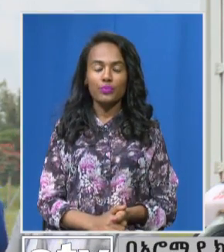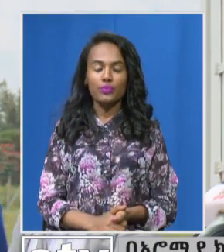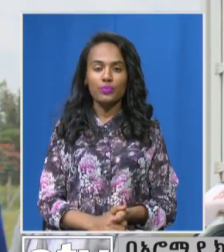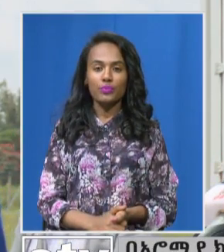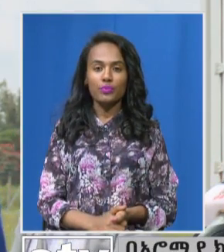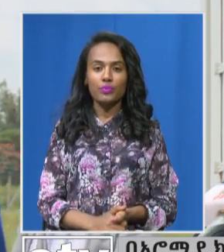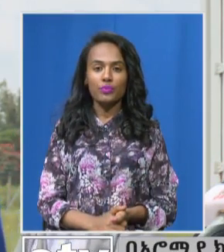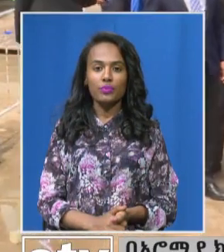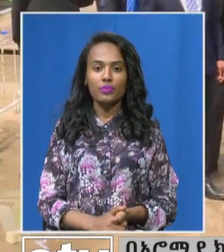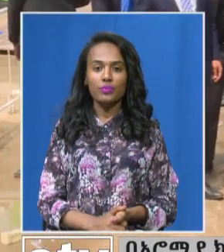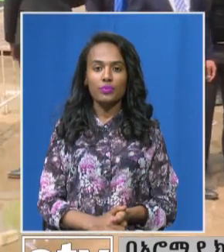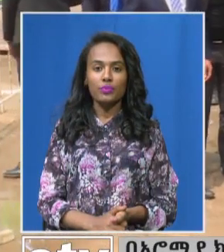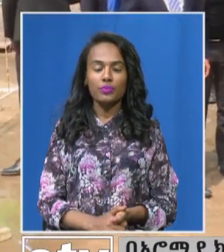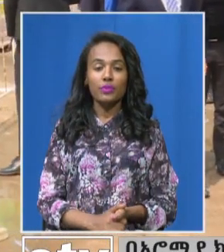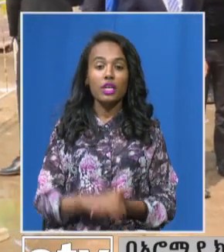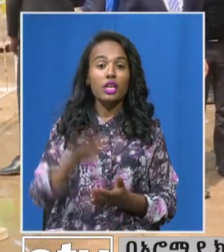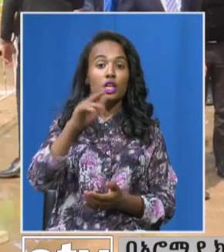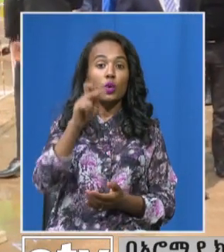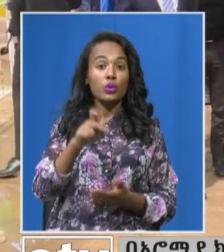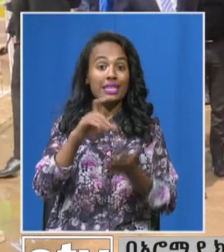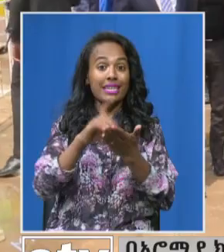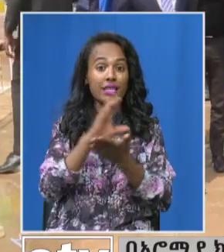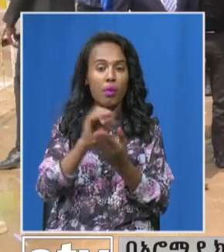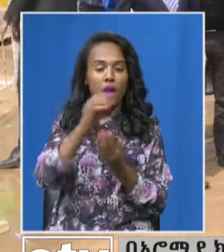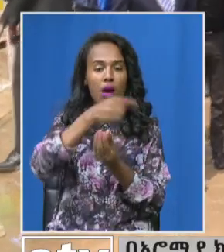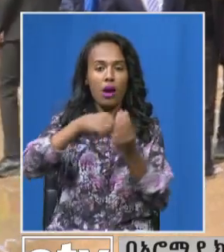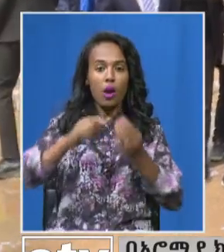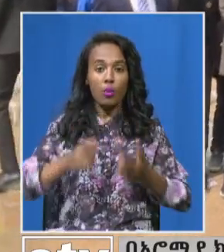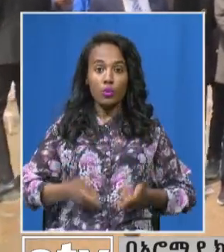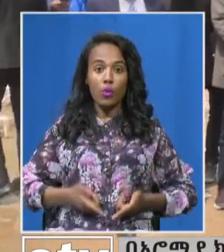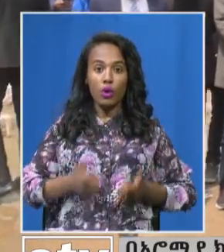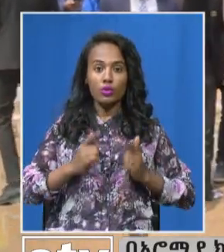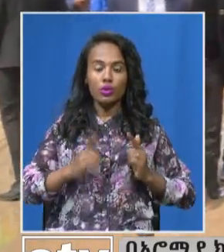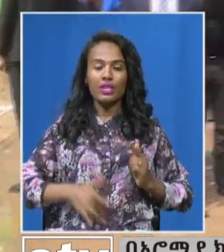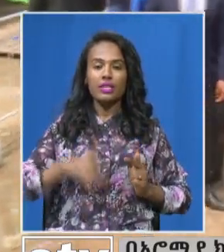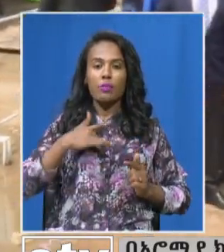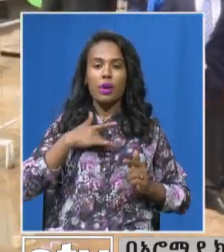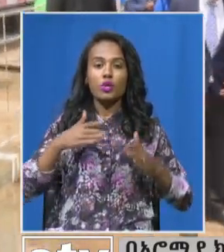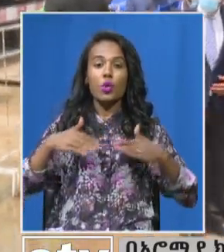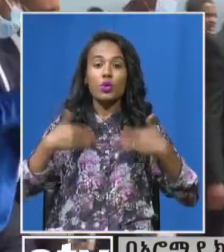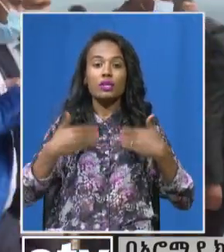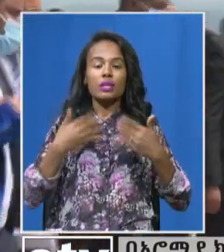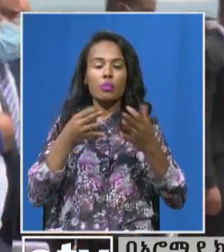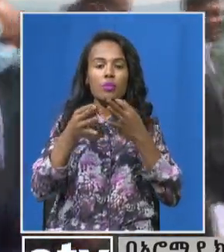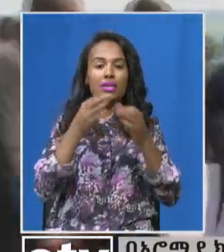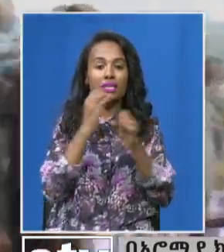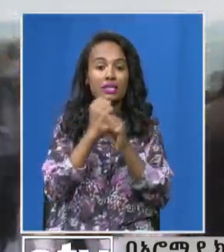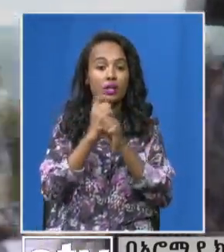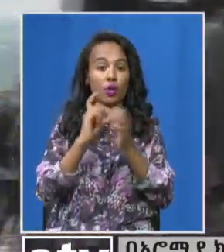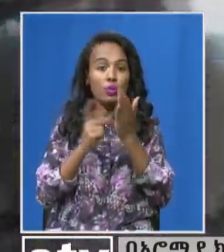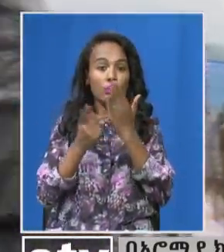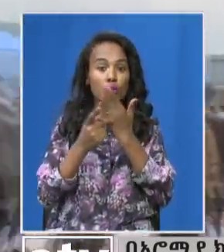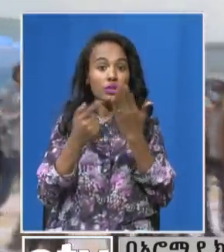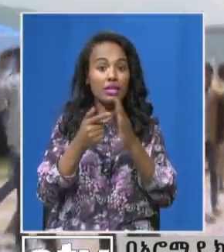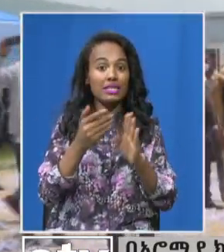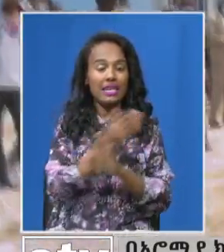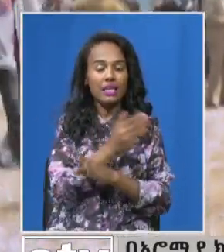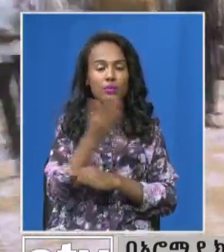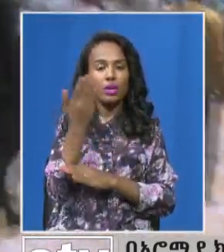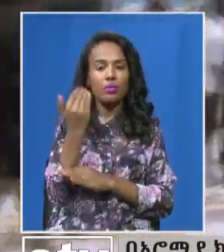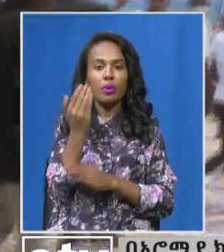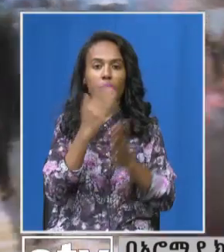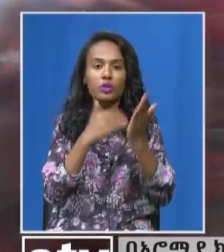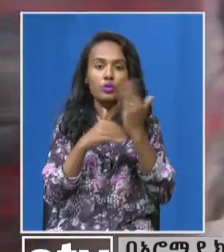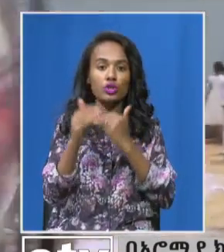ሰንቲን አከጅ ጅረተን የጉደር ከተማና ከባቢው ነዋሪዎችም የተሰማቸውን ደስታ በመግለጽ የተሰራው ፕሮጀክትም ከዚህ ቀደም